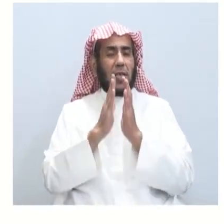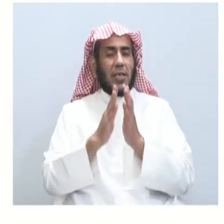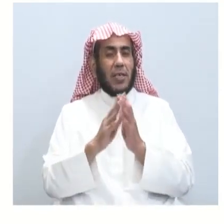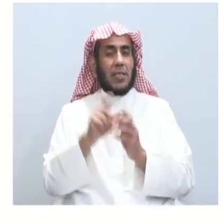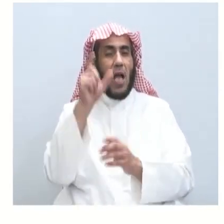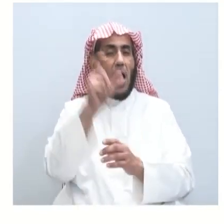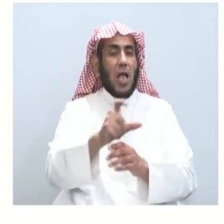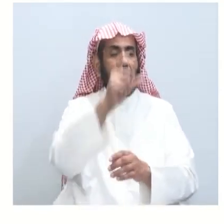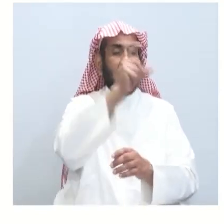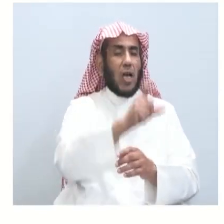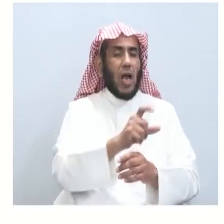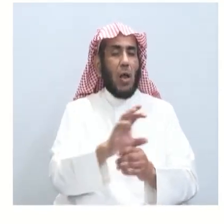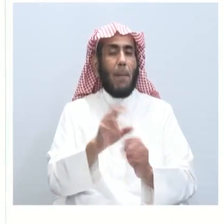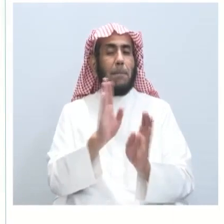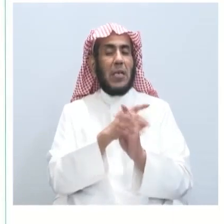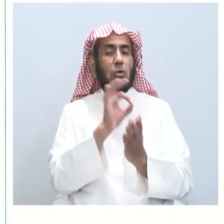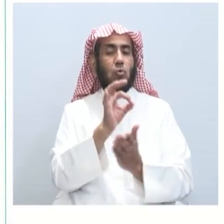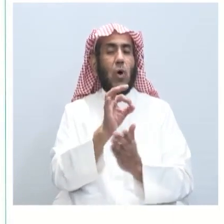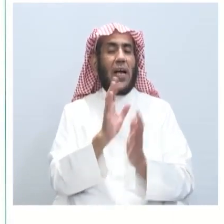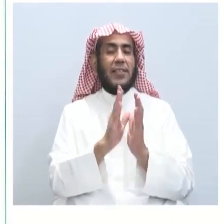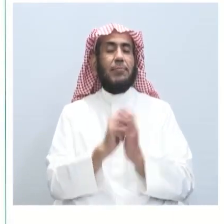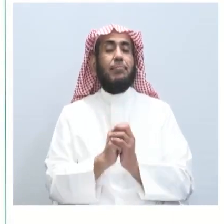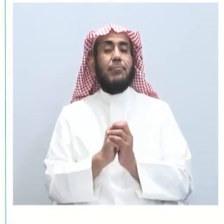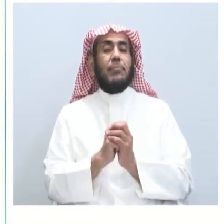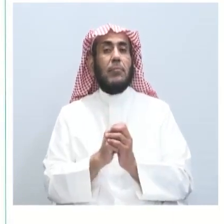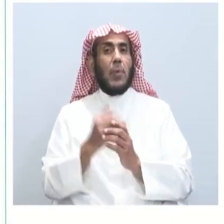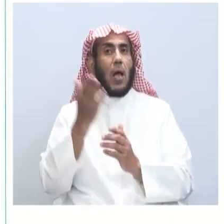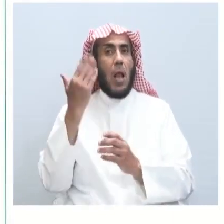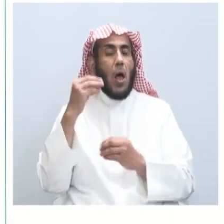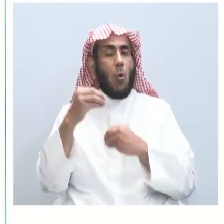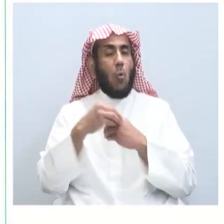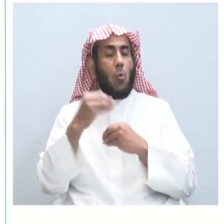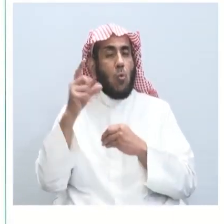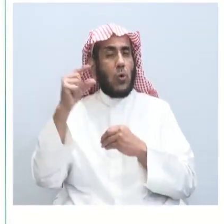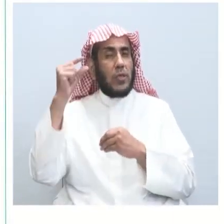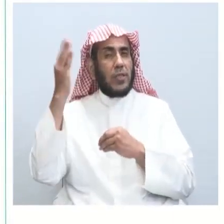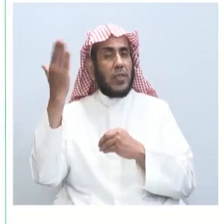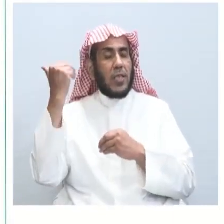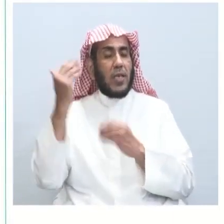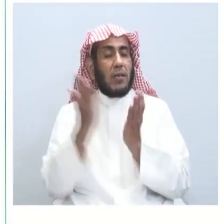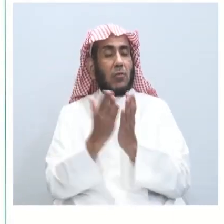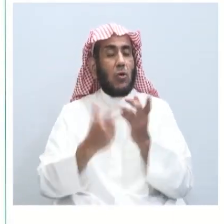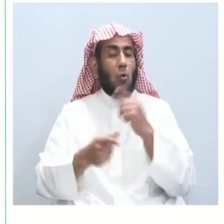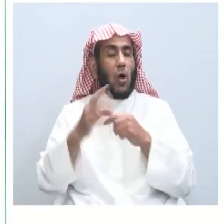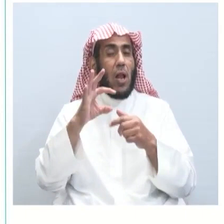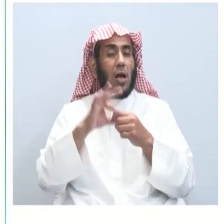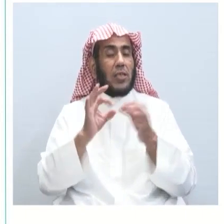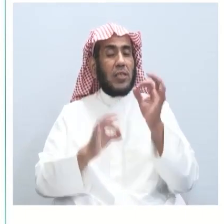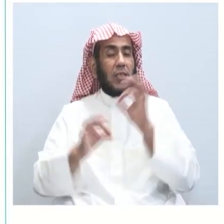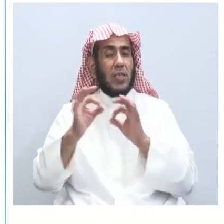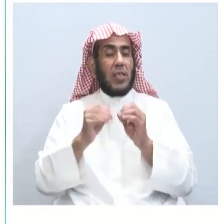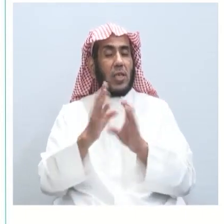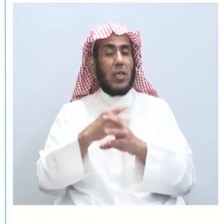من السوق لو استذكر الدرس السابق والذي كان له علاقه في استراتيج جيه